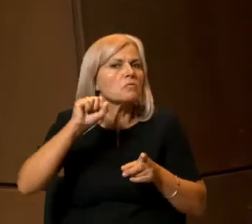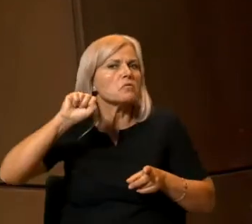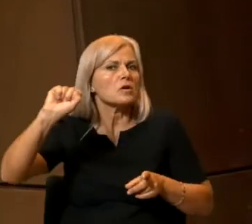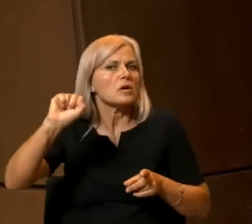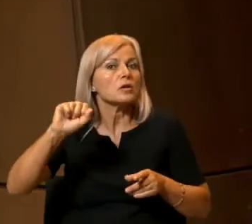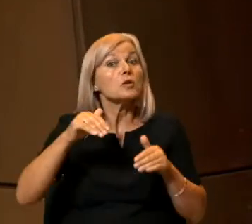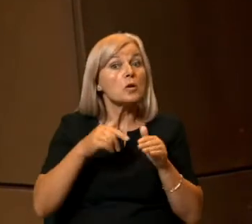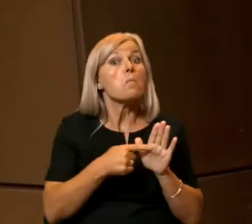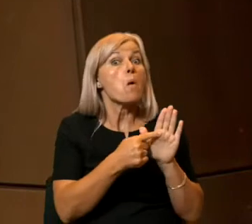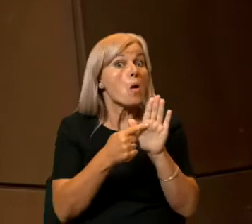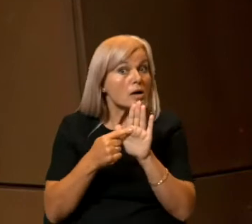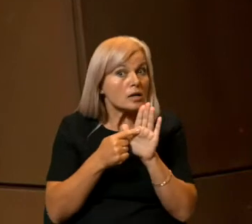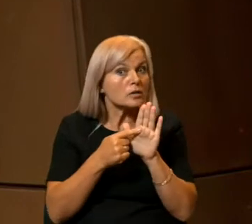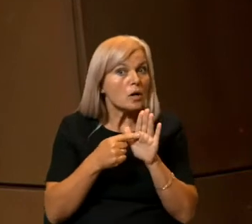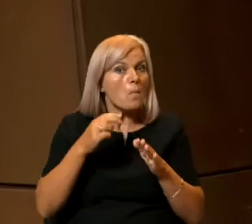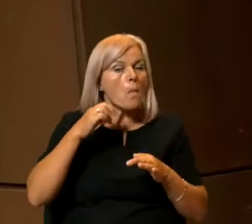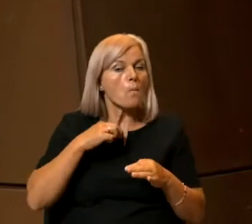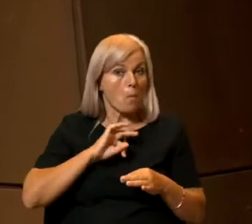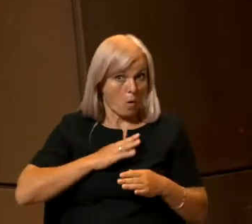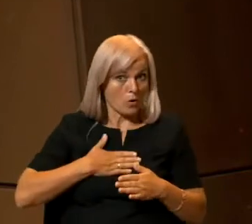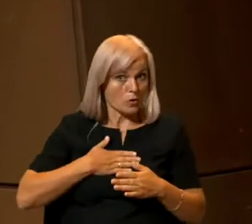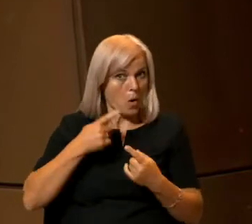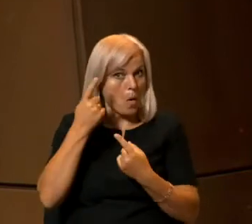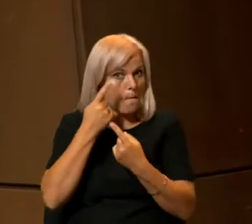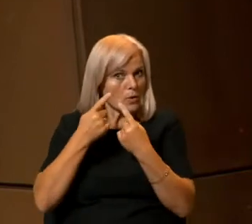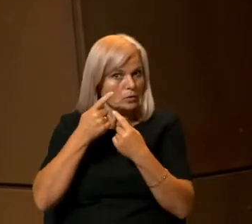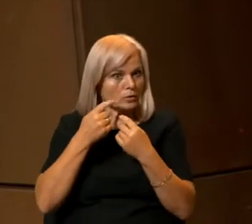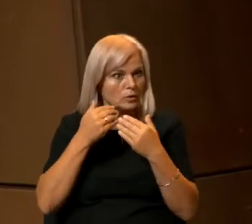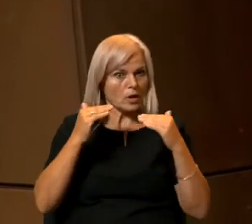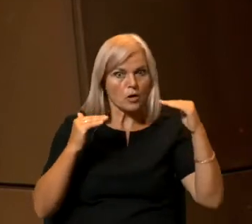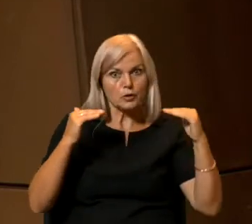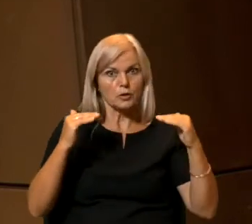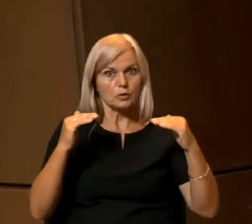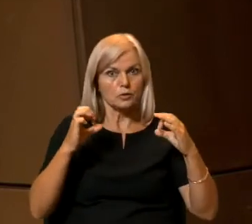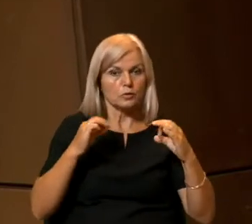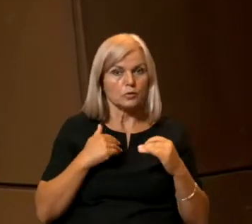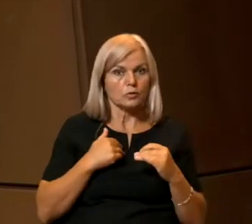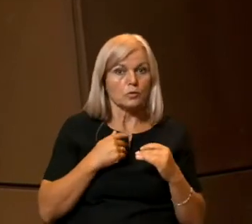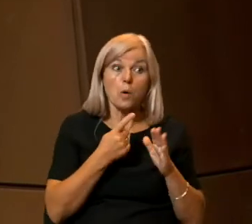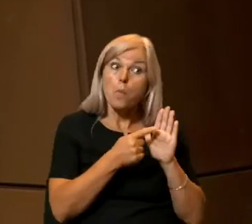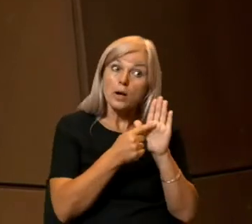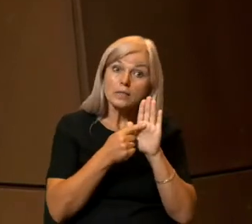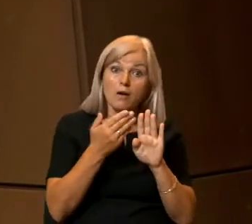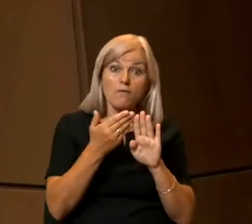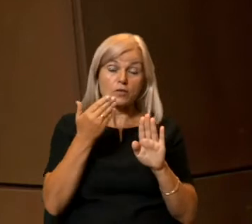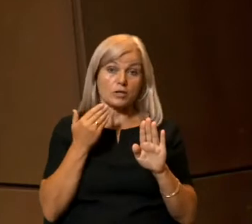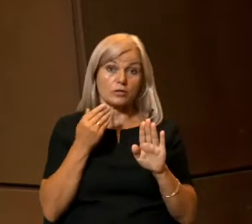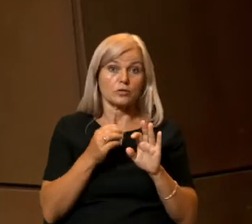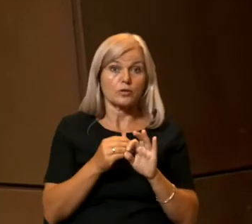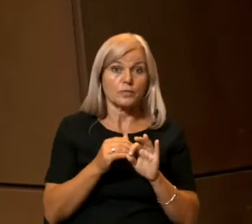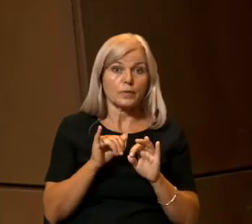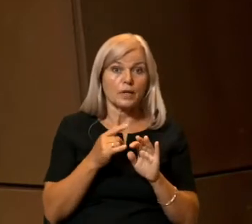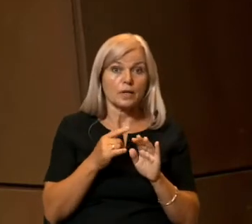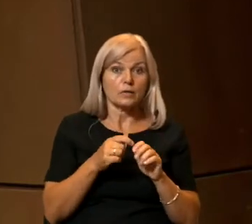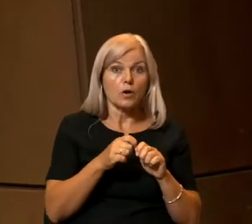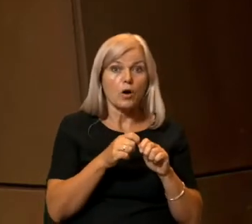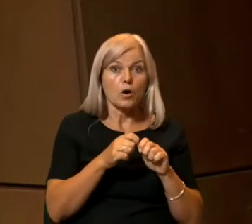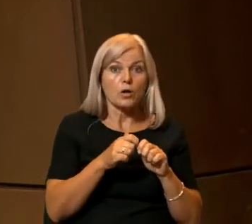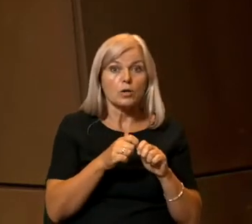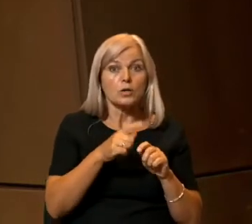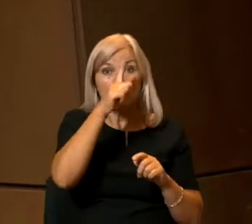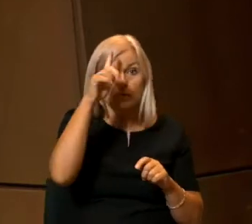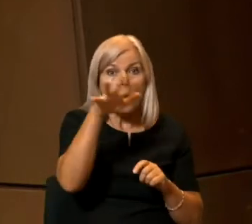koncepcję rezonansu, co już wcześniej pokazałem, czy wprowadziłem jako społeczeństwo